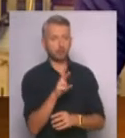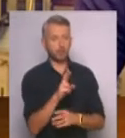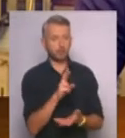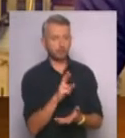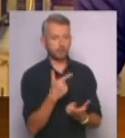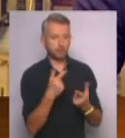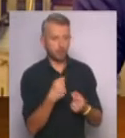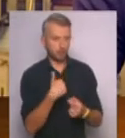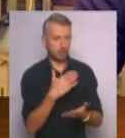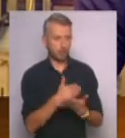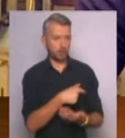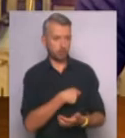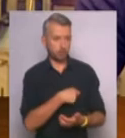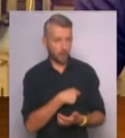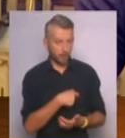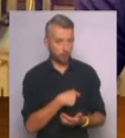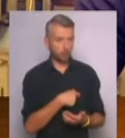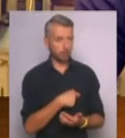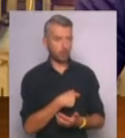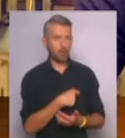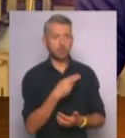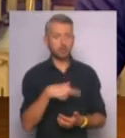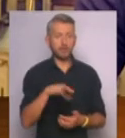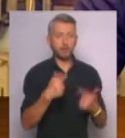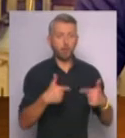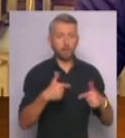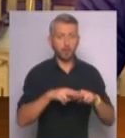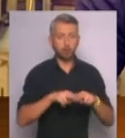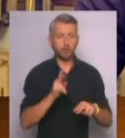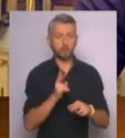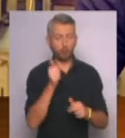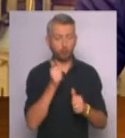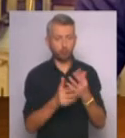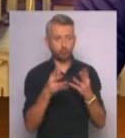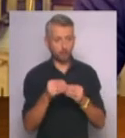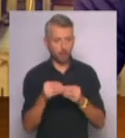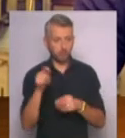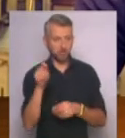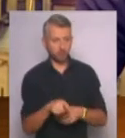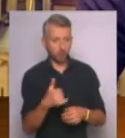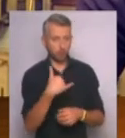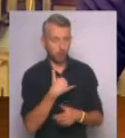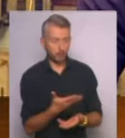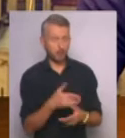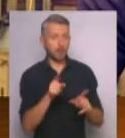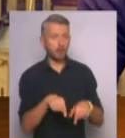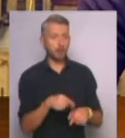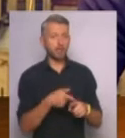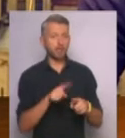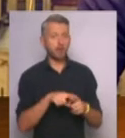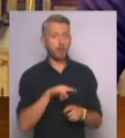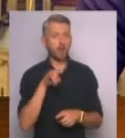де я є депутатом, також для всіх гостей столиці, які кожного дня в'їжджають до нас. Також це